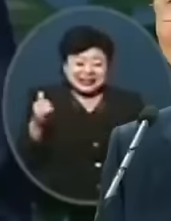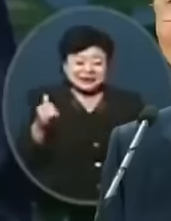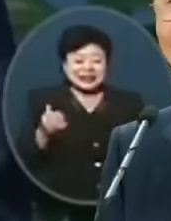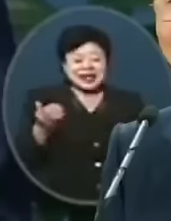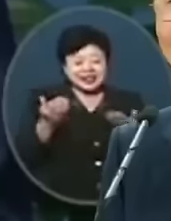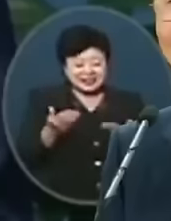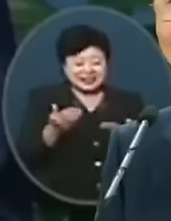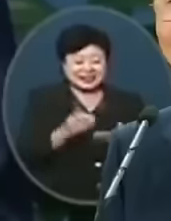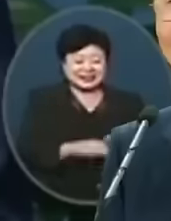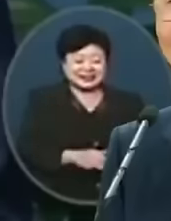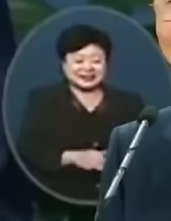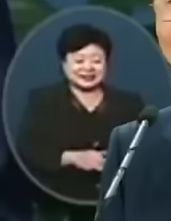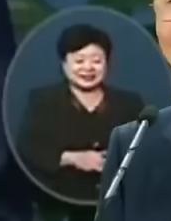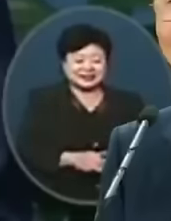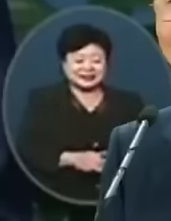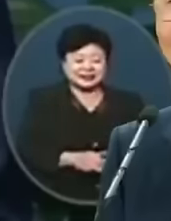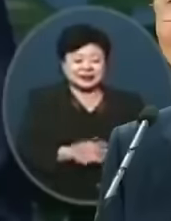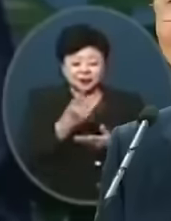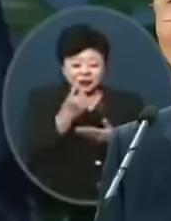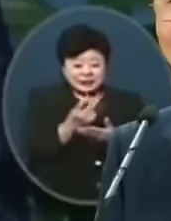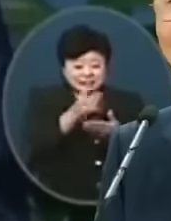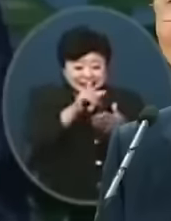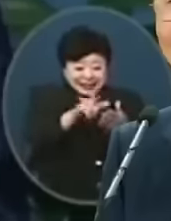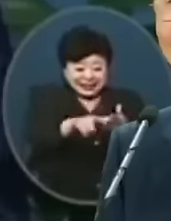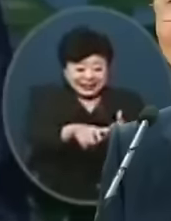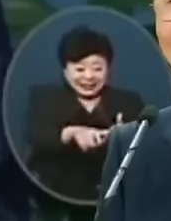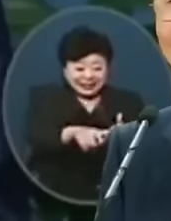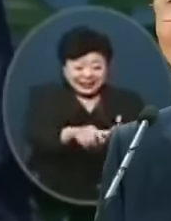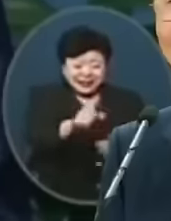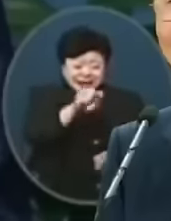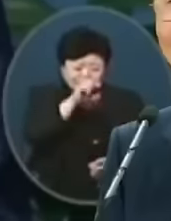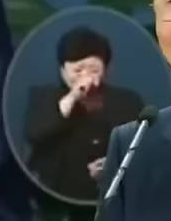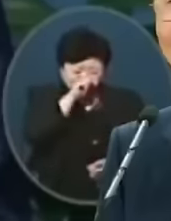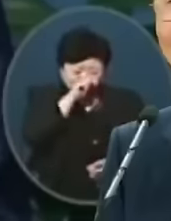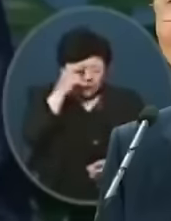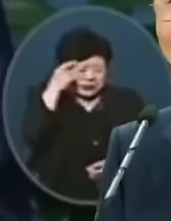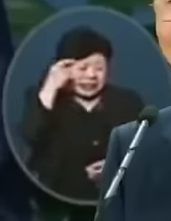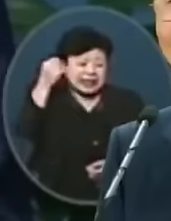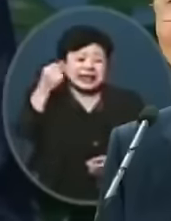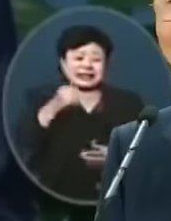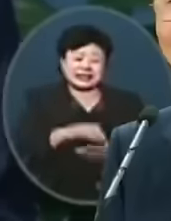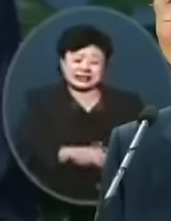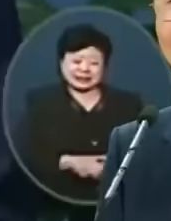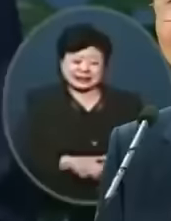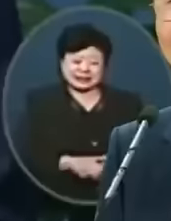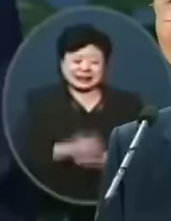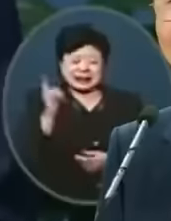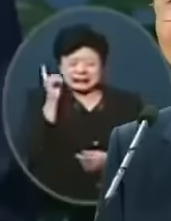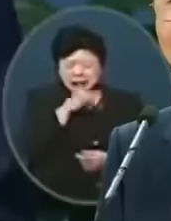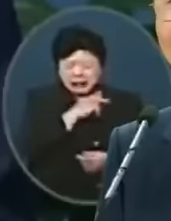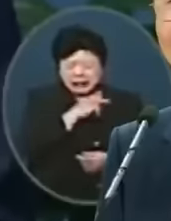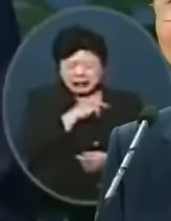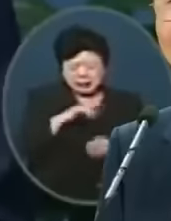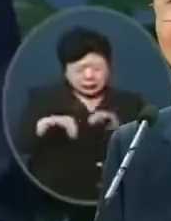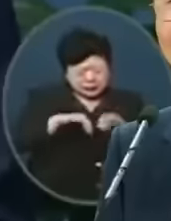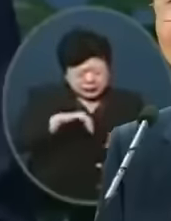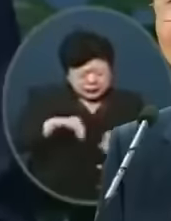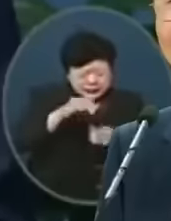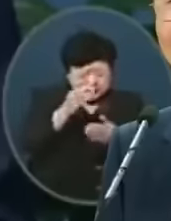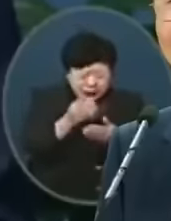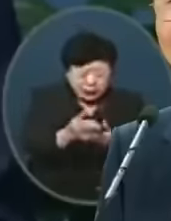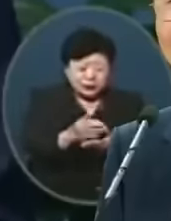일들이 부딪혀 왔을 때 좋은 면을 생각해야 돼요. 나쁜 것을 들추어서